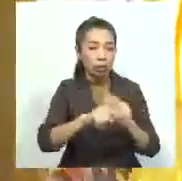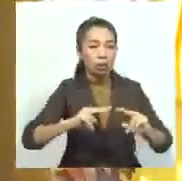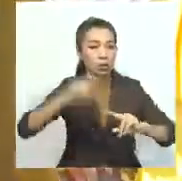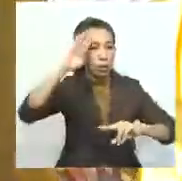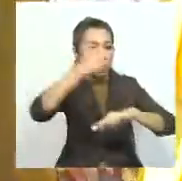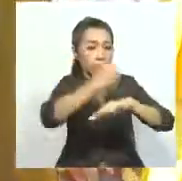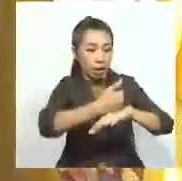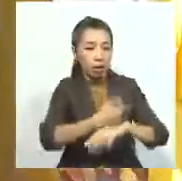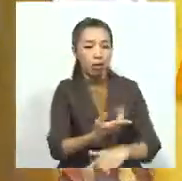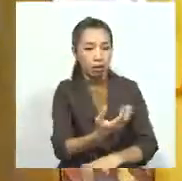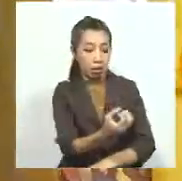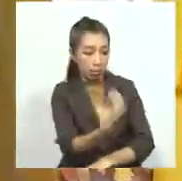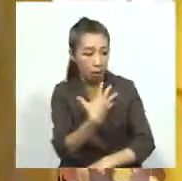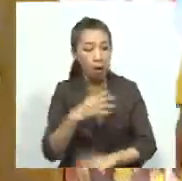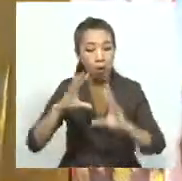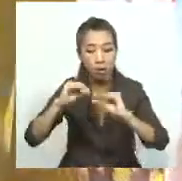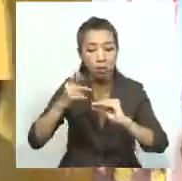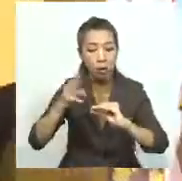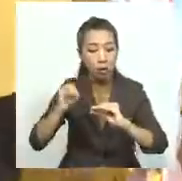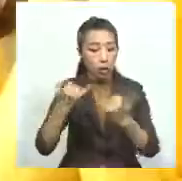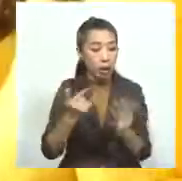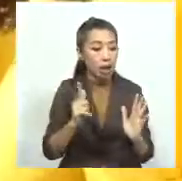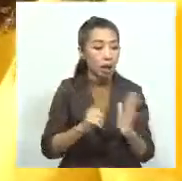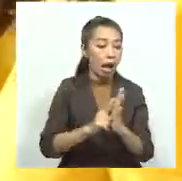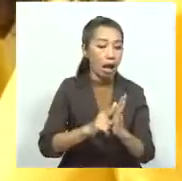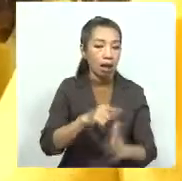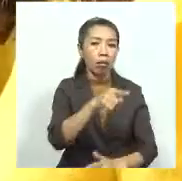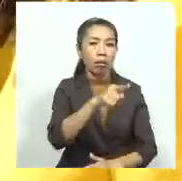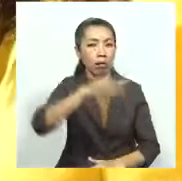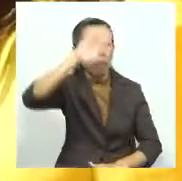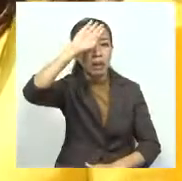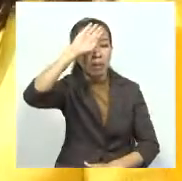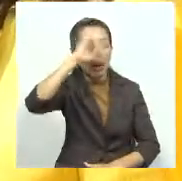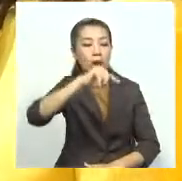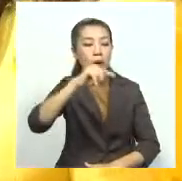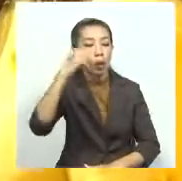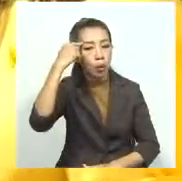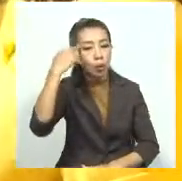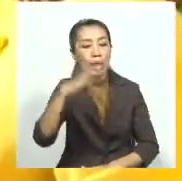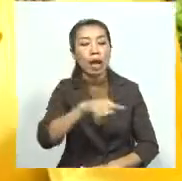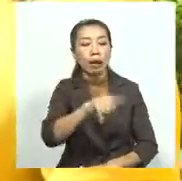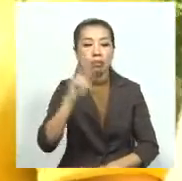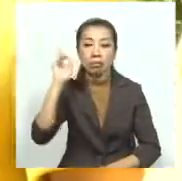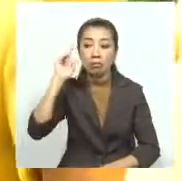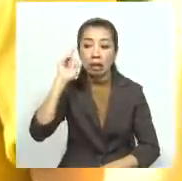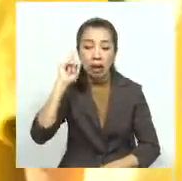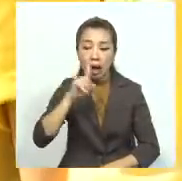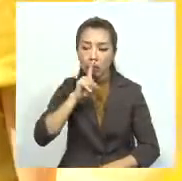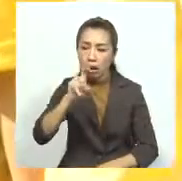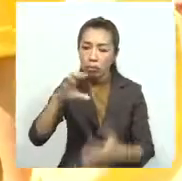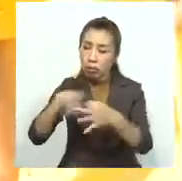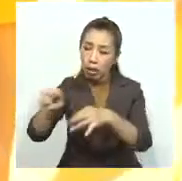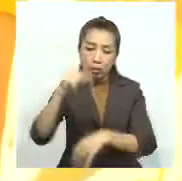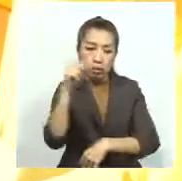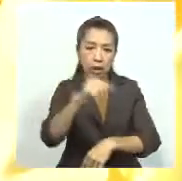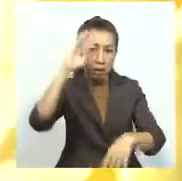งกลาโหมแจ้งลาการประชุมคณะรัฐมนตรีแล้วเนื่องจากมีอาการป่วยแต่ไม่ตอบคำถามสื่อมวลชนกรณีการโยกย้ายพ